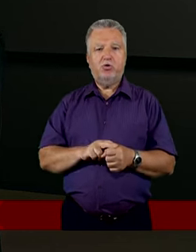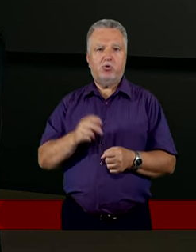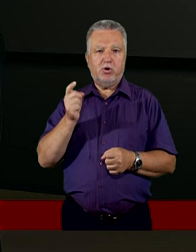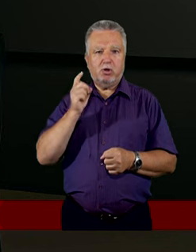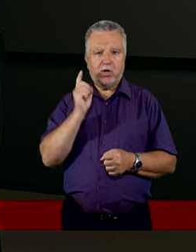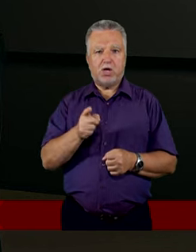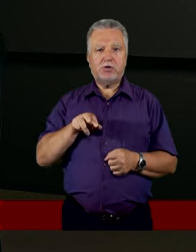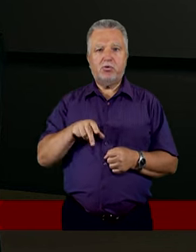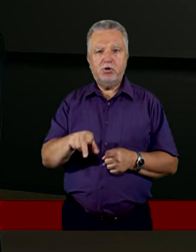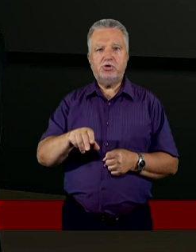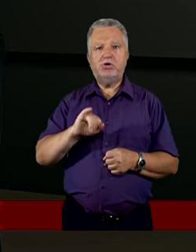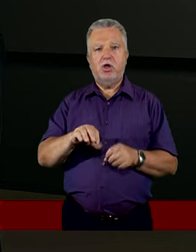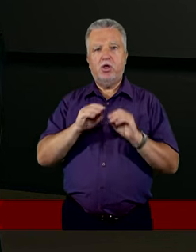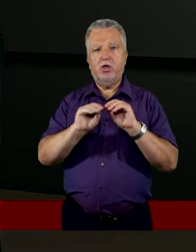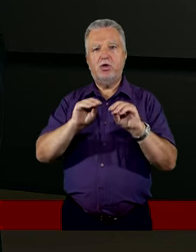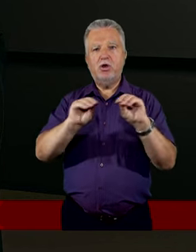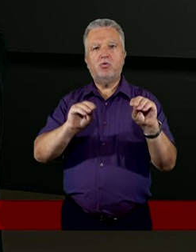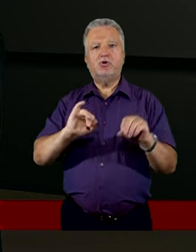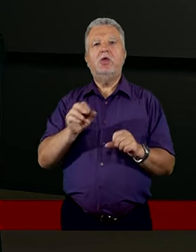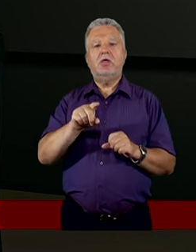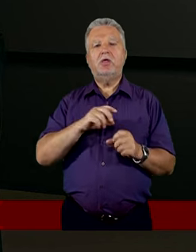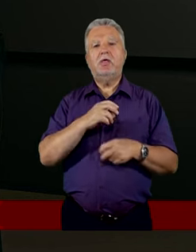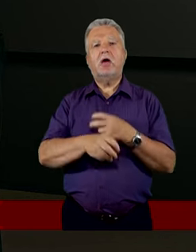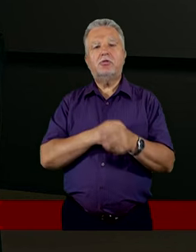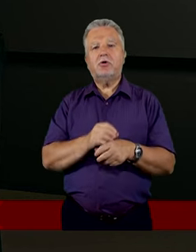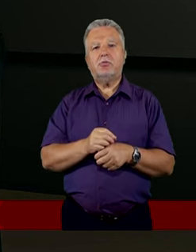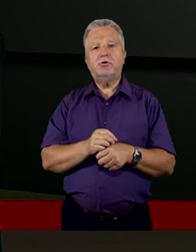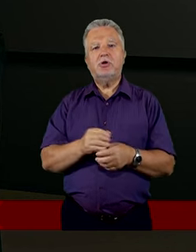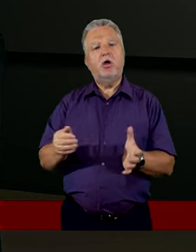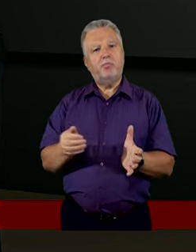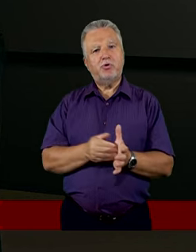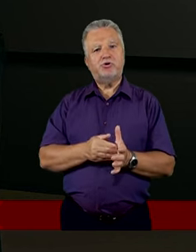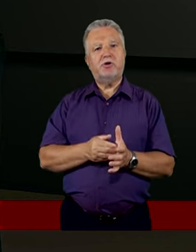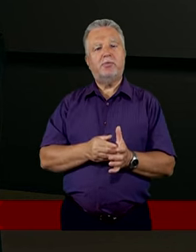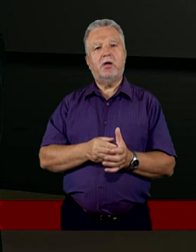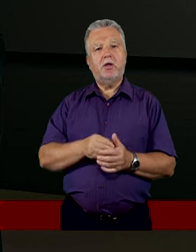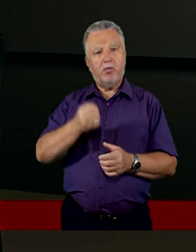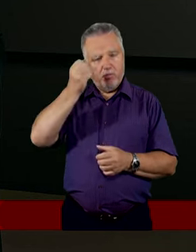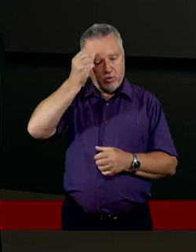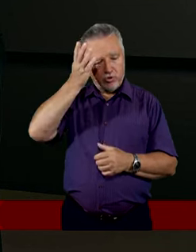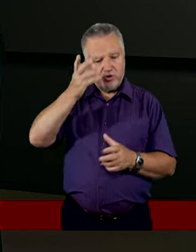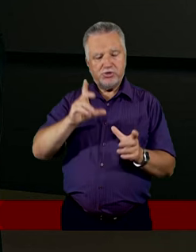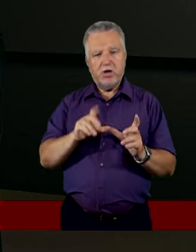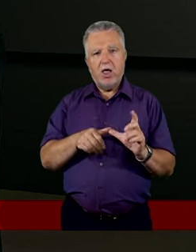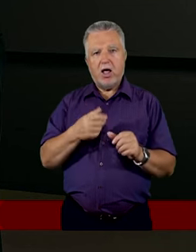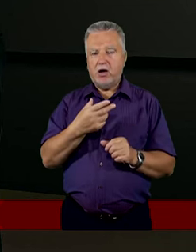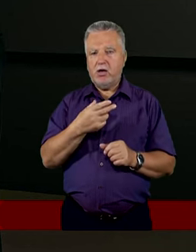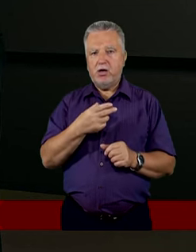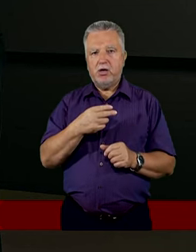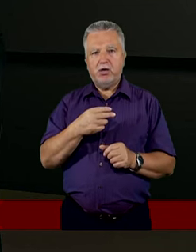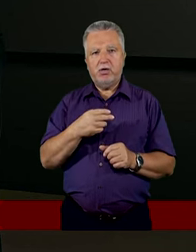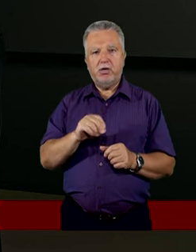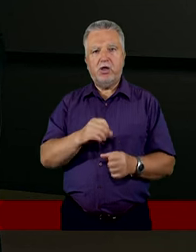nam iść i nauczać. Jak to robić? Trzeba mądrości, ale na pewno